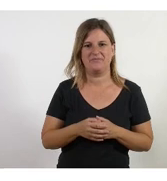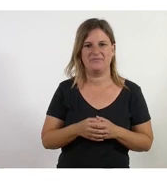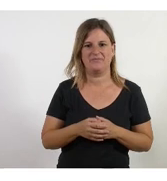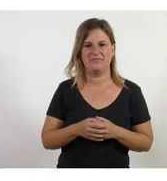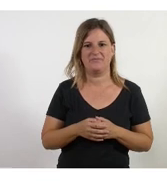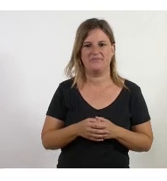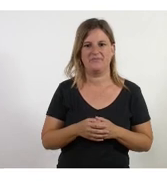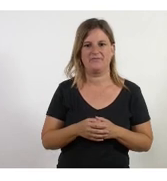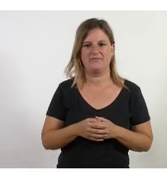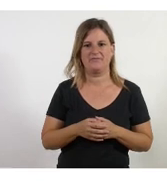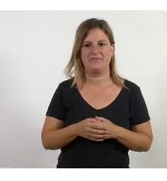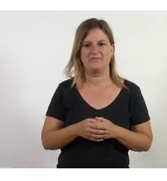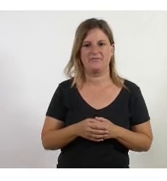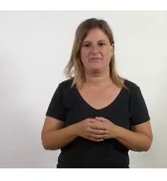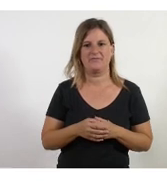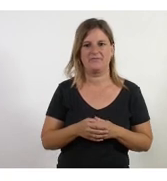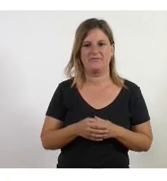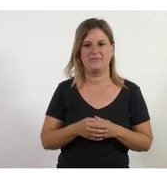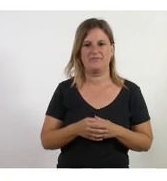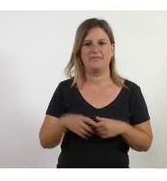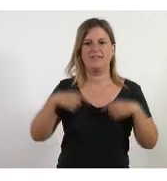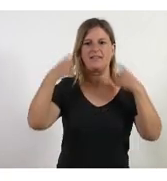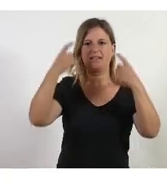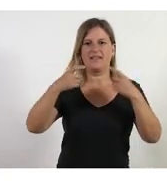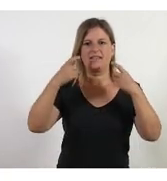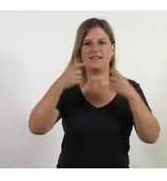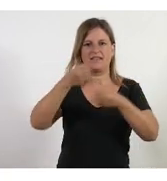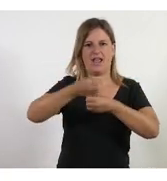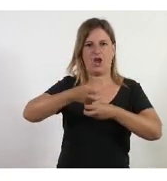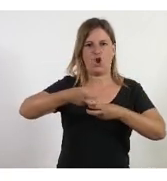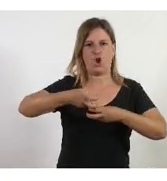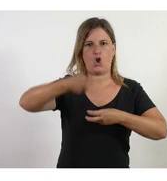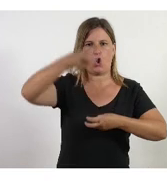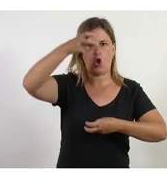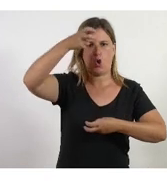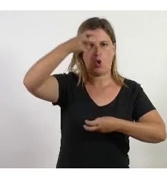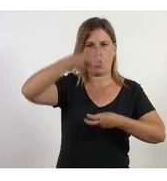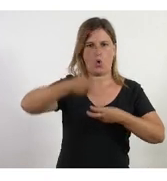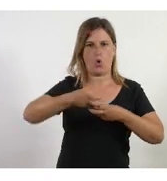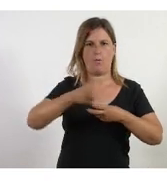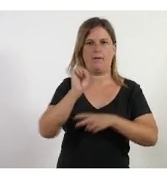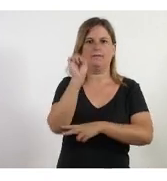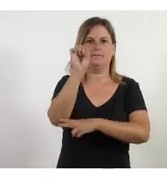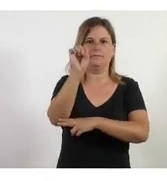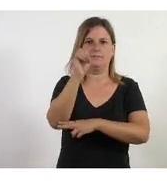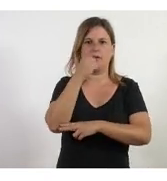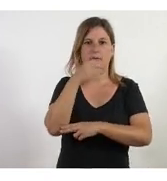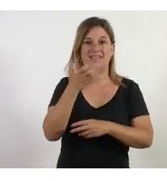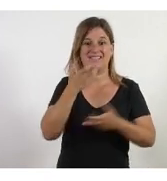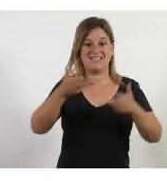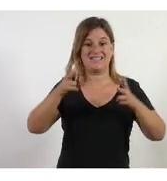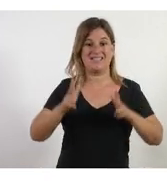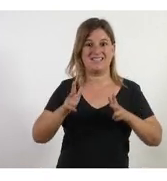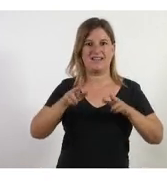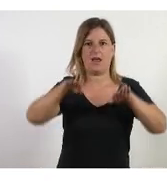ens posem a... el més recte possible a la columna. Si esteu en una cadira, els peus plans a terra, angle de